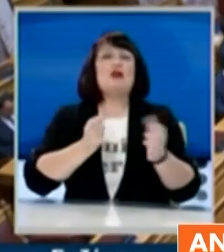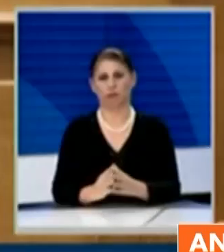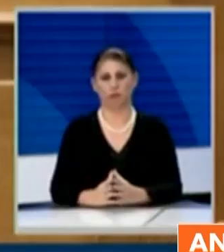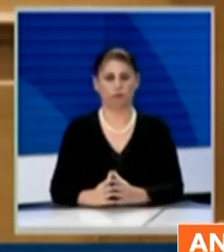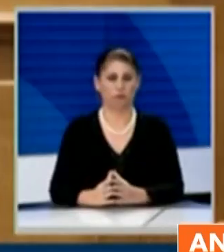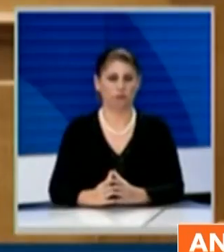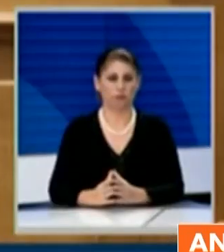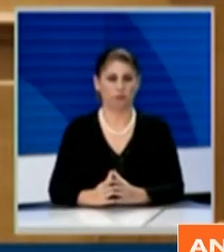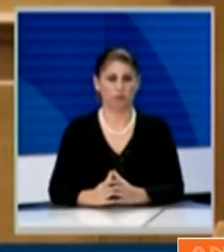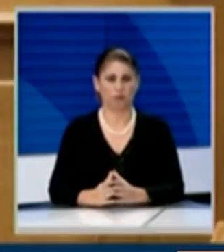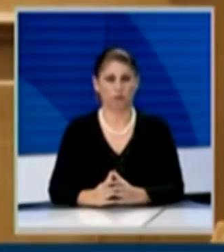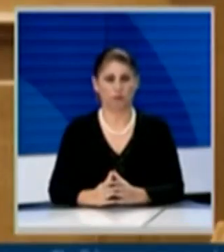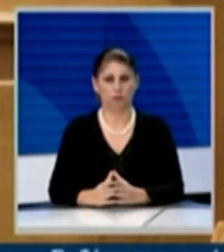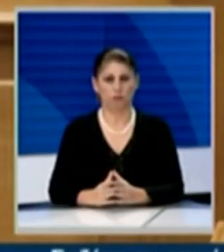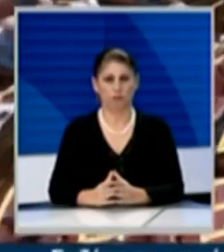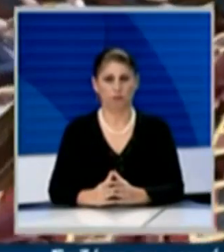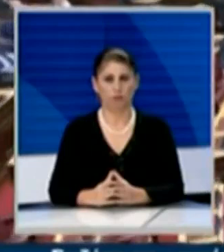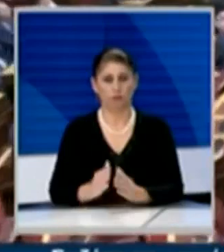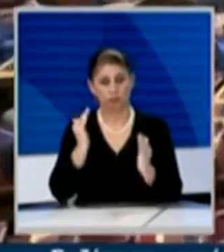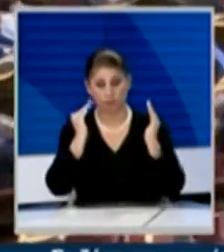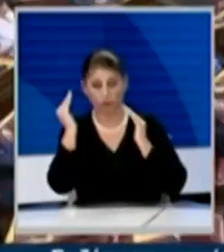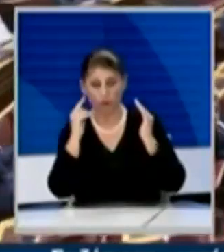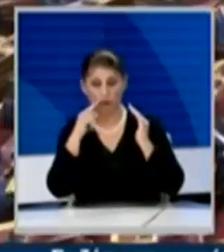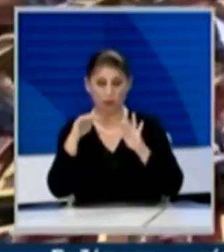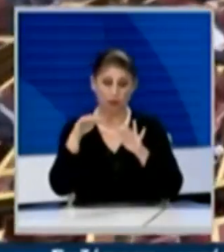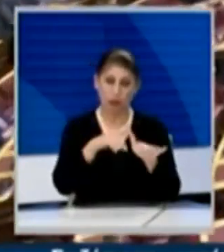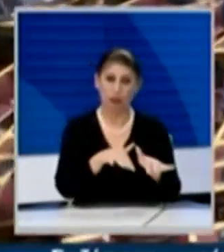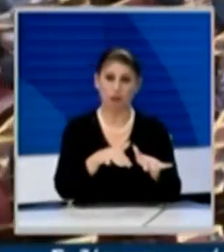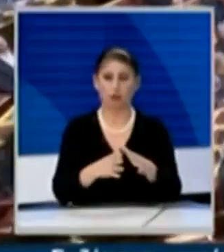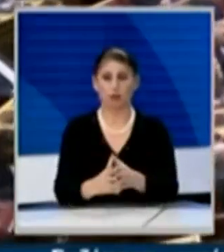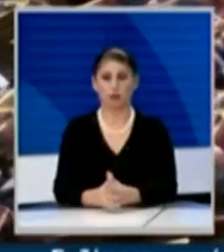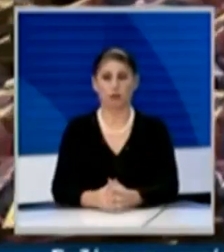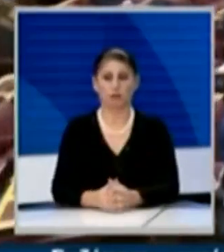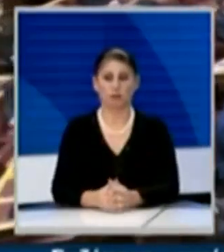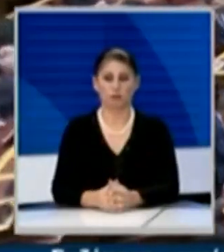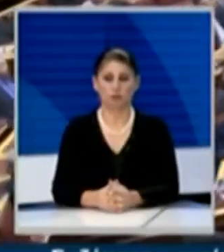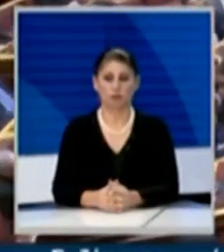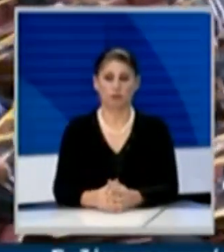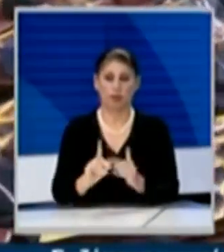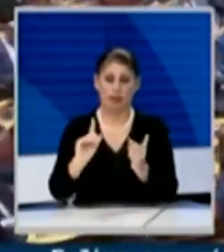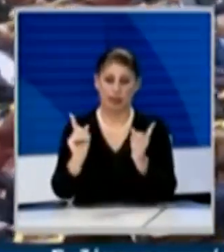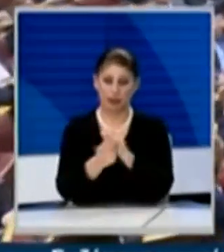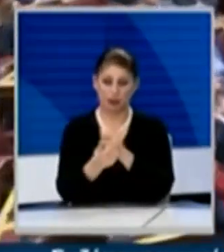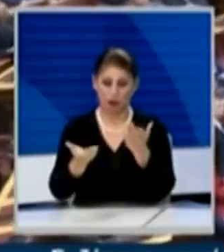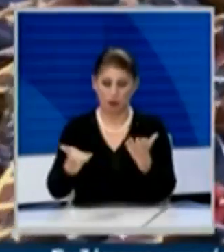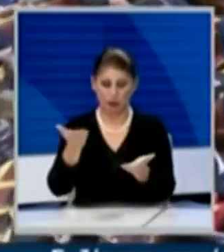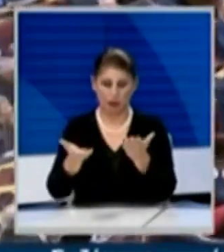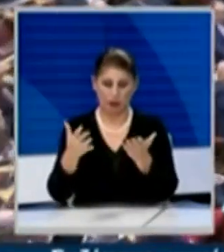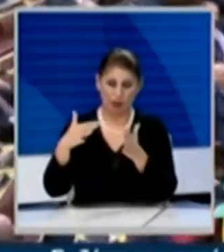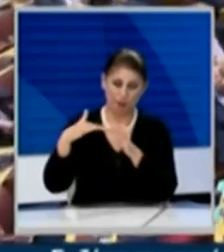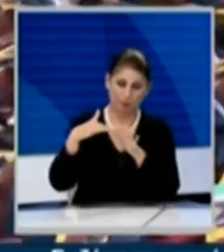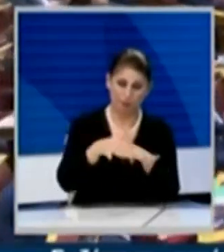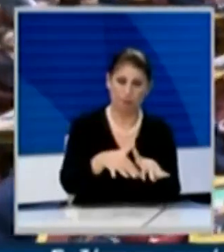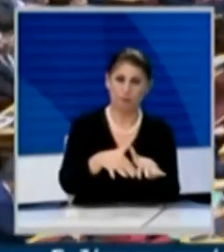Φάμελο. Αναρωτιέμαι αν αυτή η επιθετικότητα, κύριε Φάμελο, έχει τελικά... ήταν μάλλον αντιστρόφως ανάλογη η επιθετικότητά σας με την πορεία